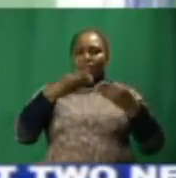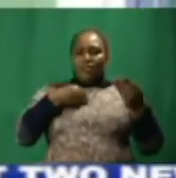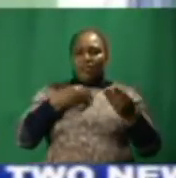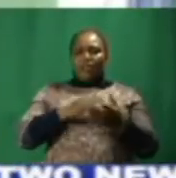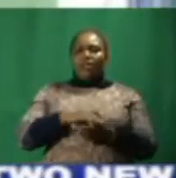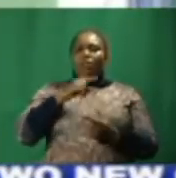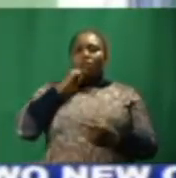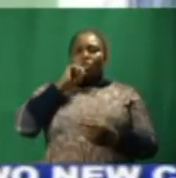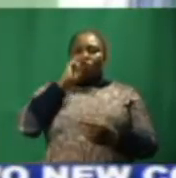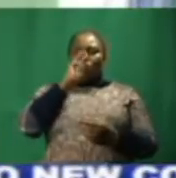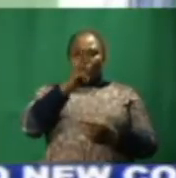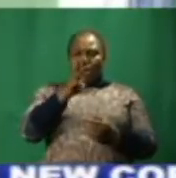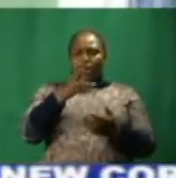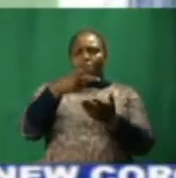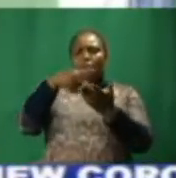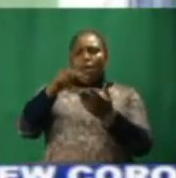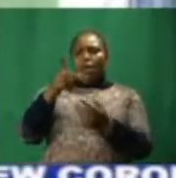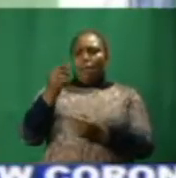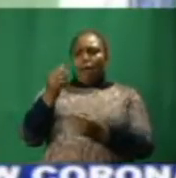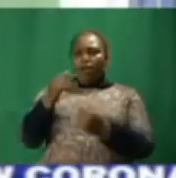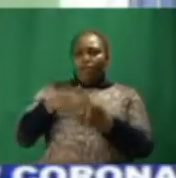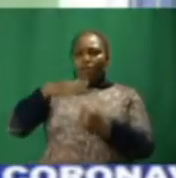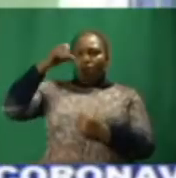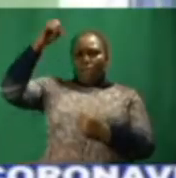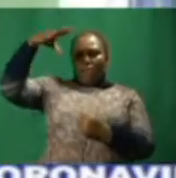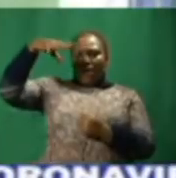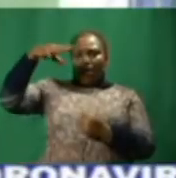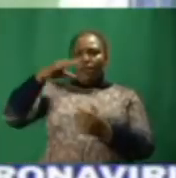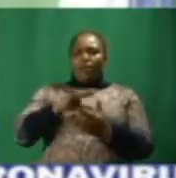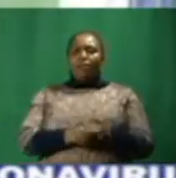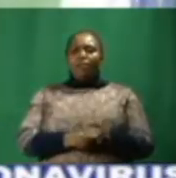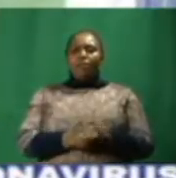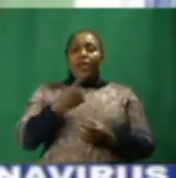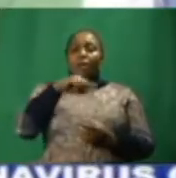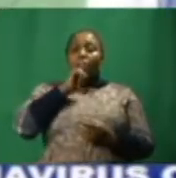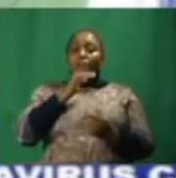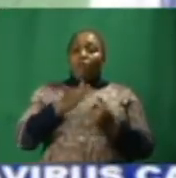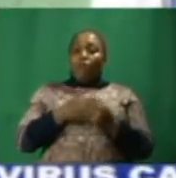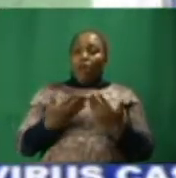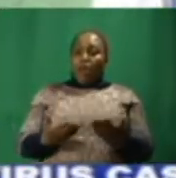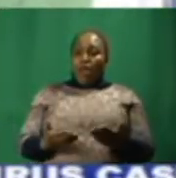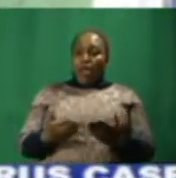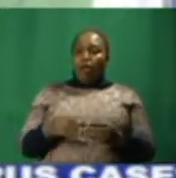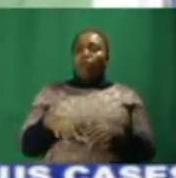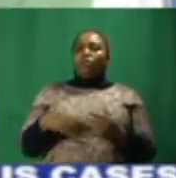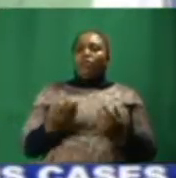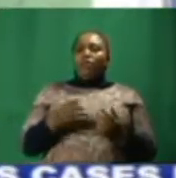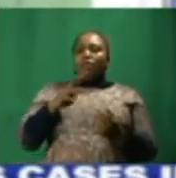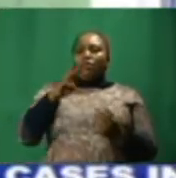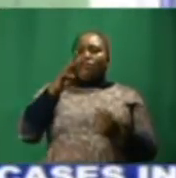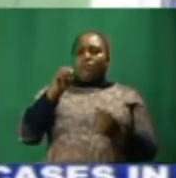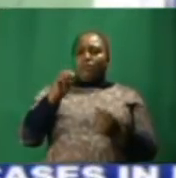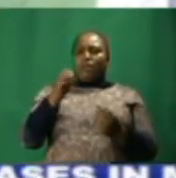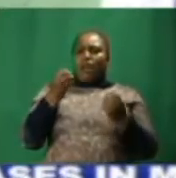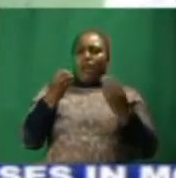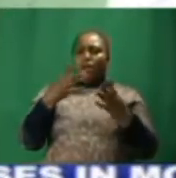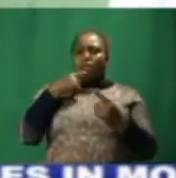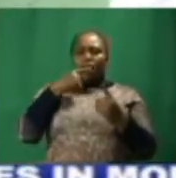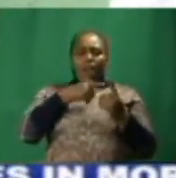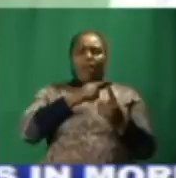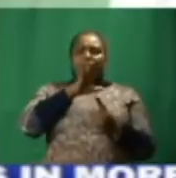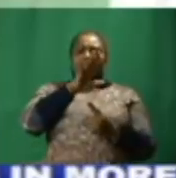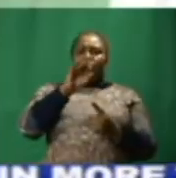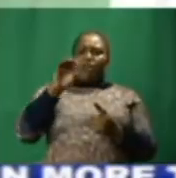meter number yakhona. Imali yakhona lesecayini kube sekumangesi kwanyalo sikhanze ukuthi imeter number ithi le kubo 500 and leyo mali